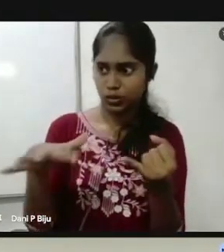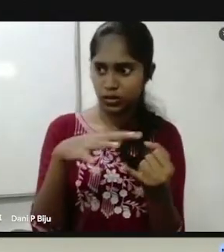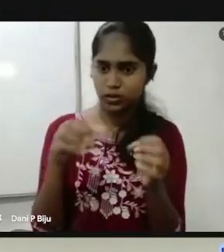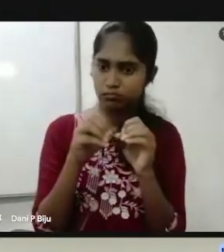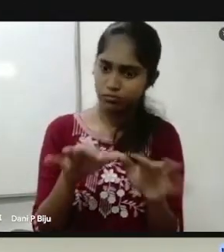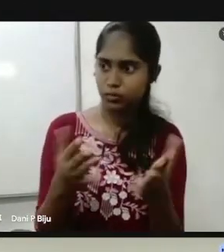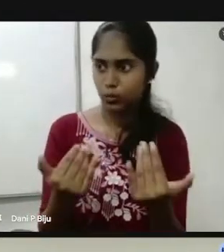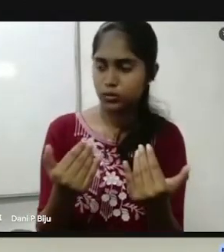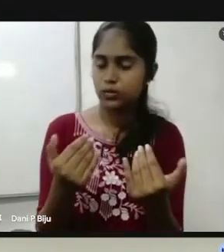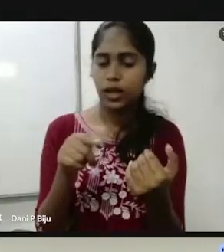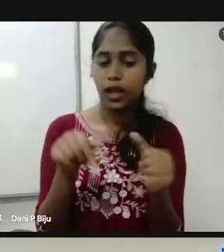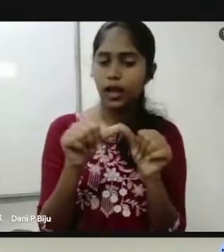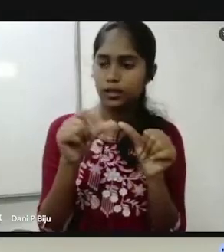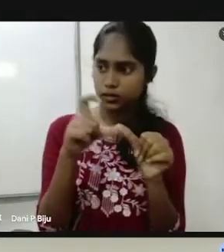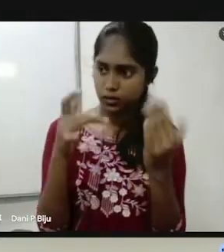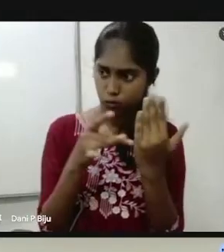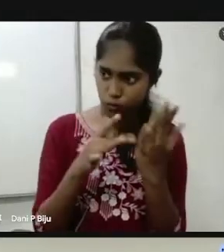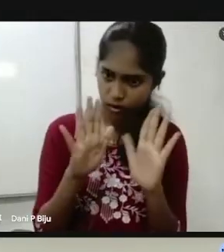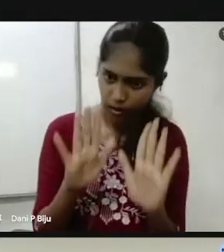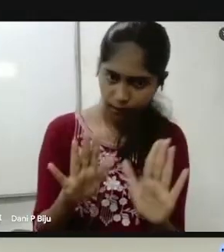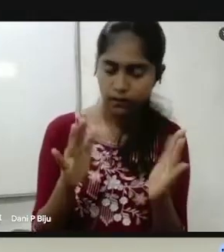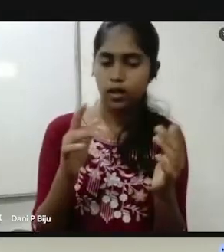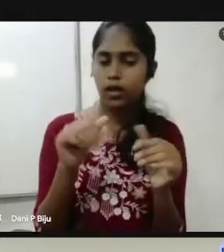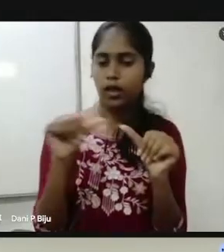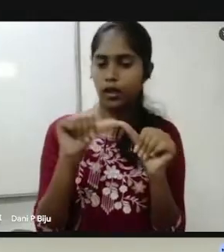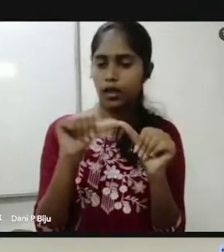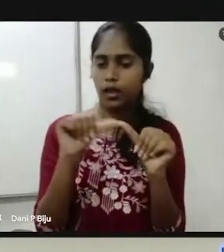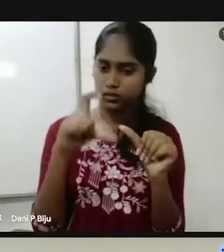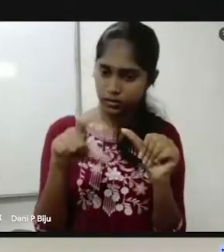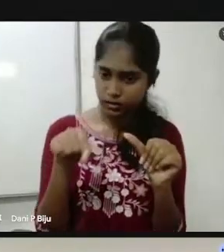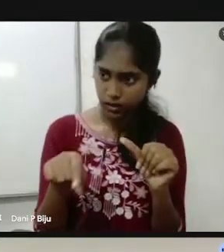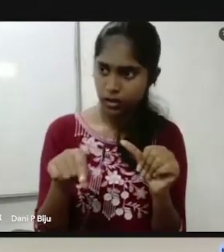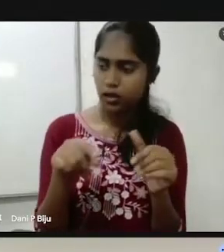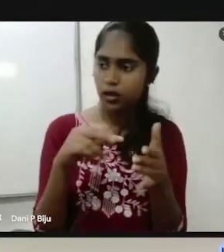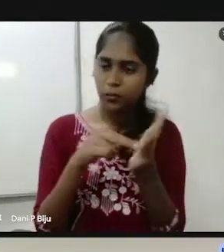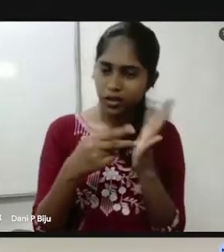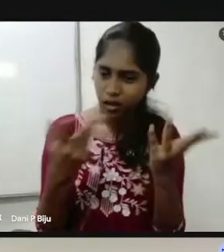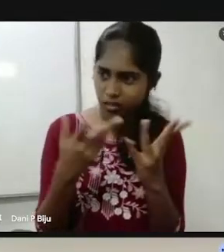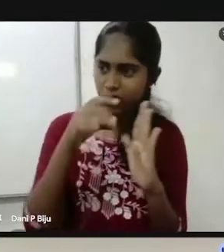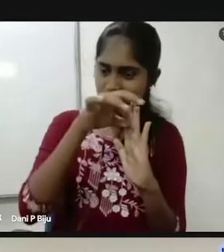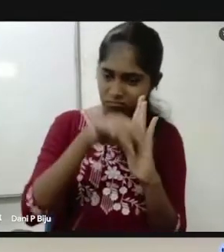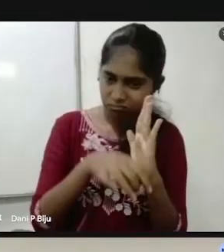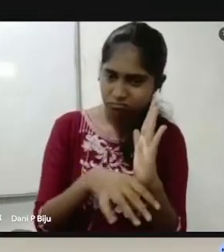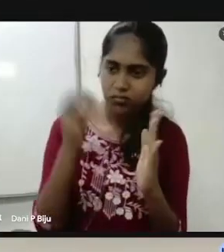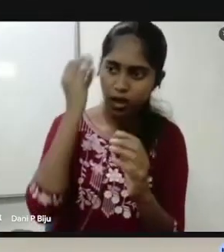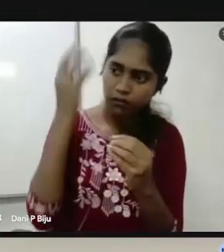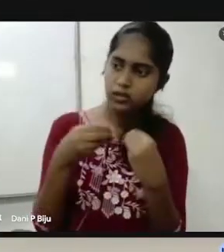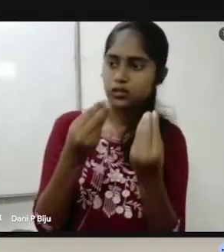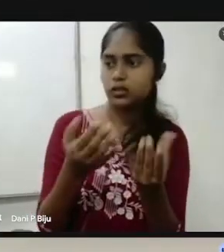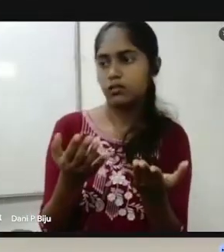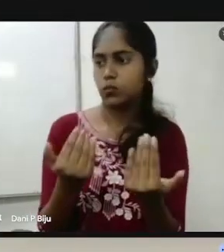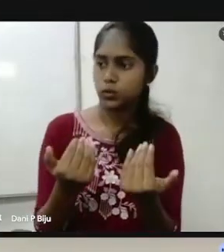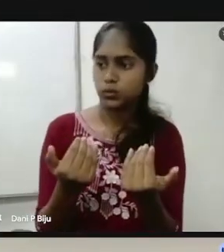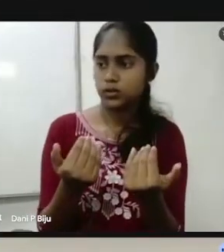ചില സാഹചര്യങ്ങളിൽ ഞാനിവിടെ ഏറ്റവും കൂടുതൽ ഇപ്പം നമുക്ക് ഡിവൈസ് അല്ലെ അങ്ങനത്തെ ഒരു സിസ്റ്റം ആവശ്യമുള്ള കുട്ടികൾ